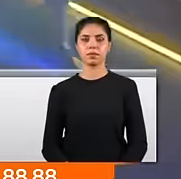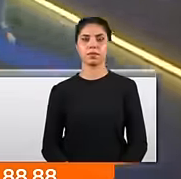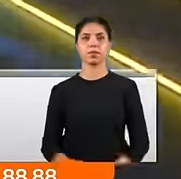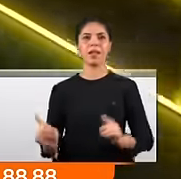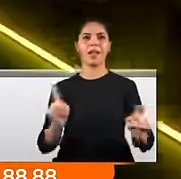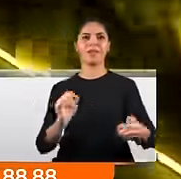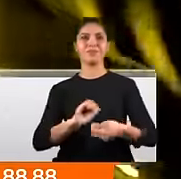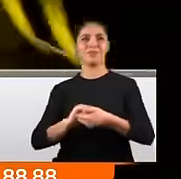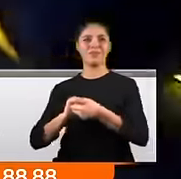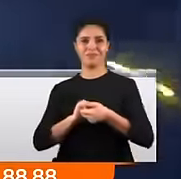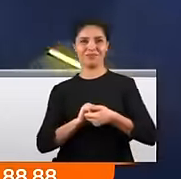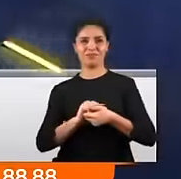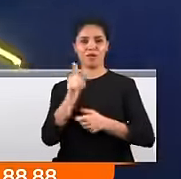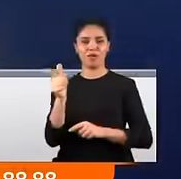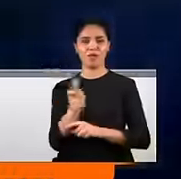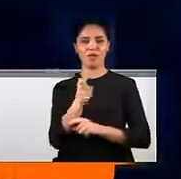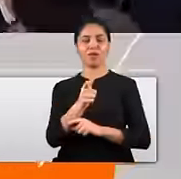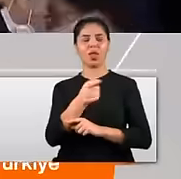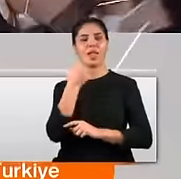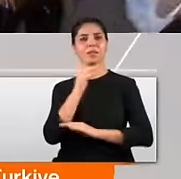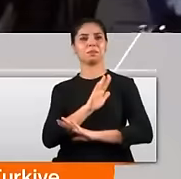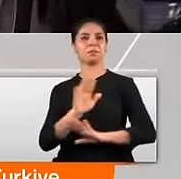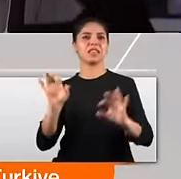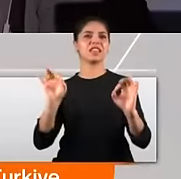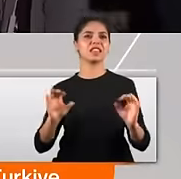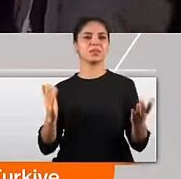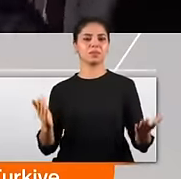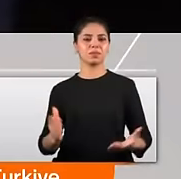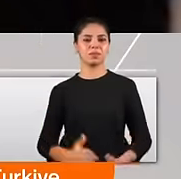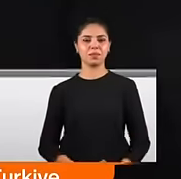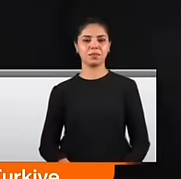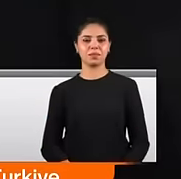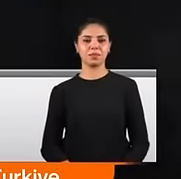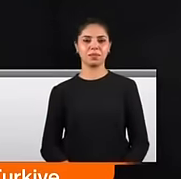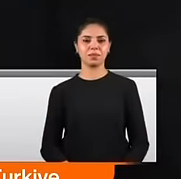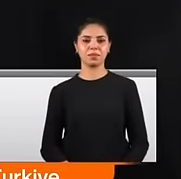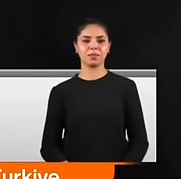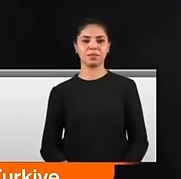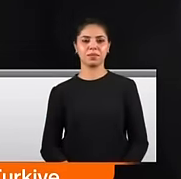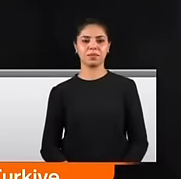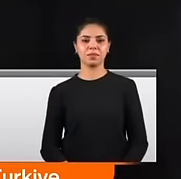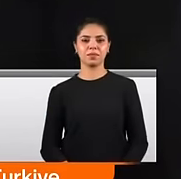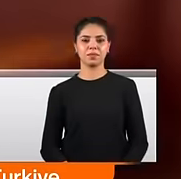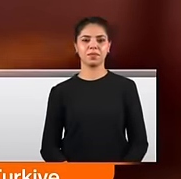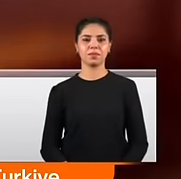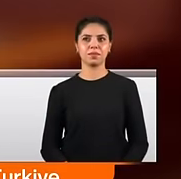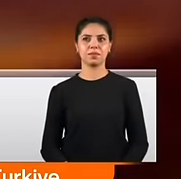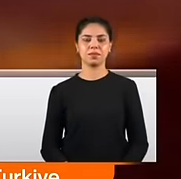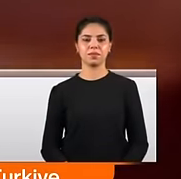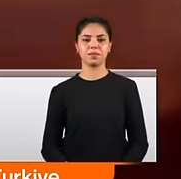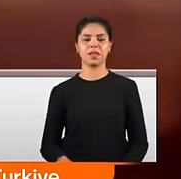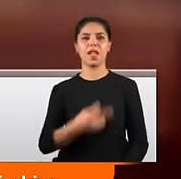Aralarından su sızmıyordu. O görüntüler mazide kaldı. Aklın yeni mi başına geldi diyebilirsin. Şu hareketi yapasın var kendime.